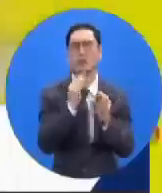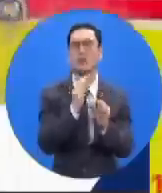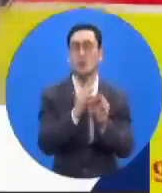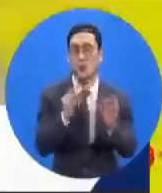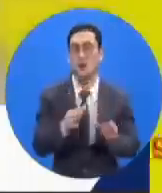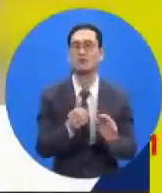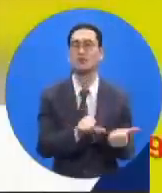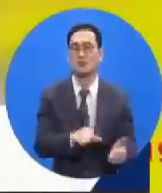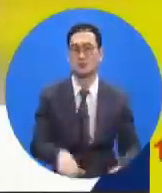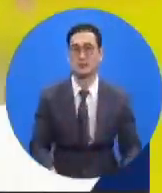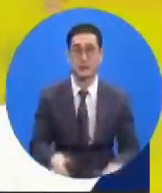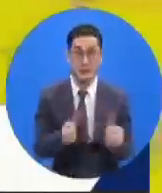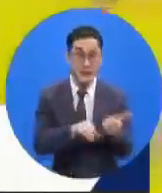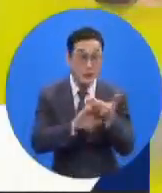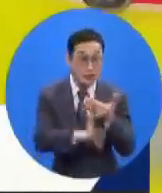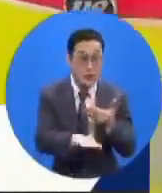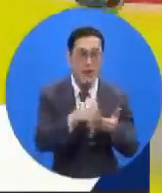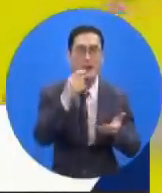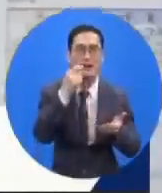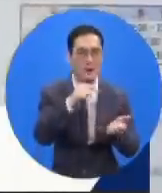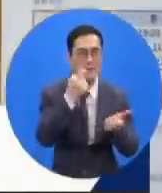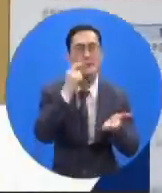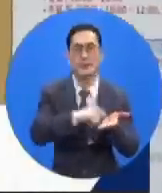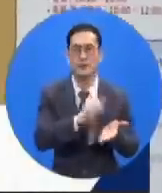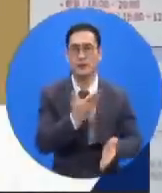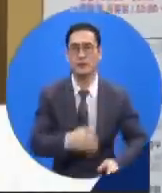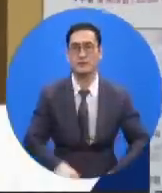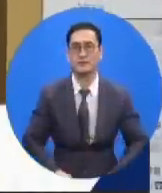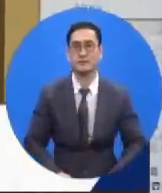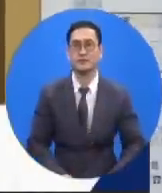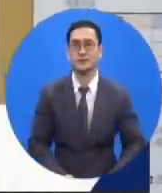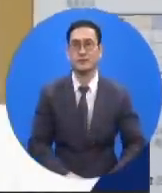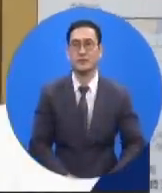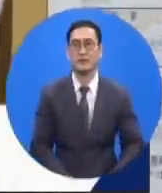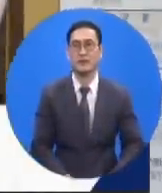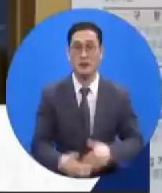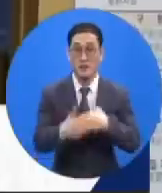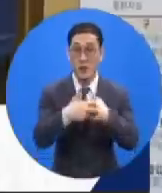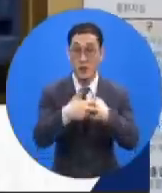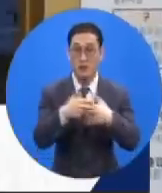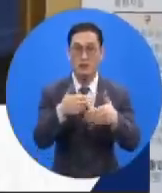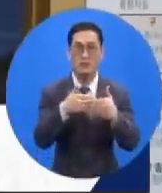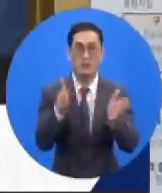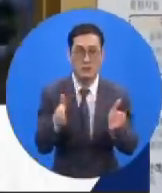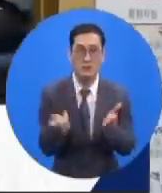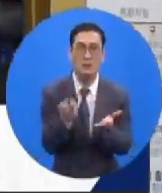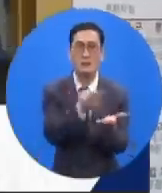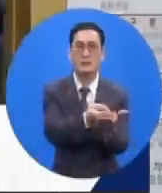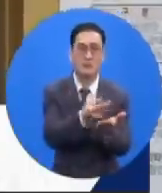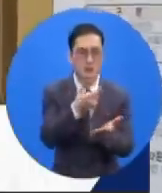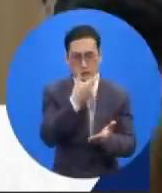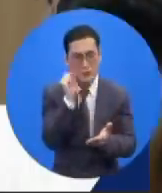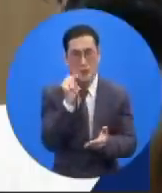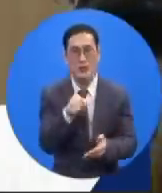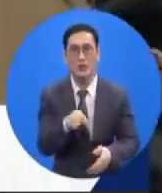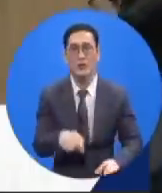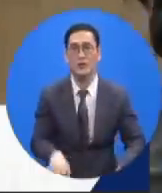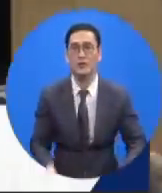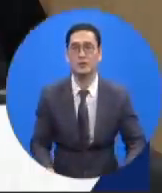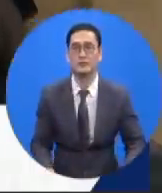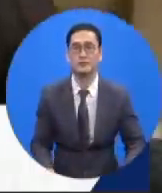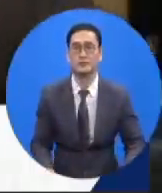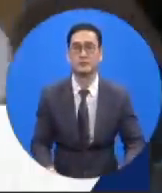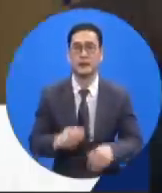사망 후에야 확진 판정을 받았습니다. 대구 경북 지역의 병상 부족 문제가 심각합니다. 권영진 대구시장이 조금 전